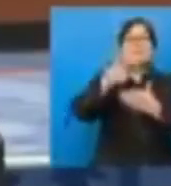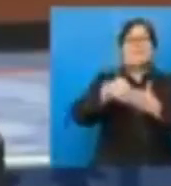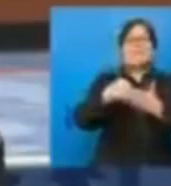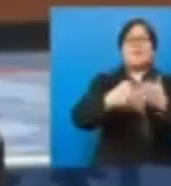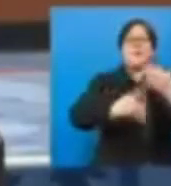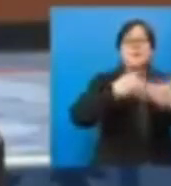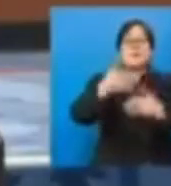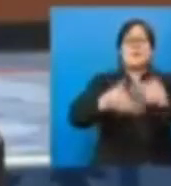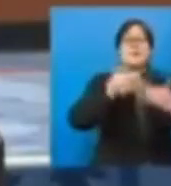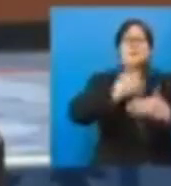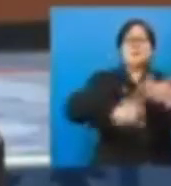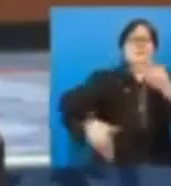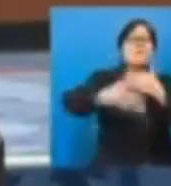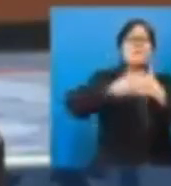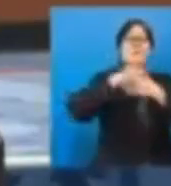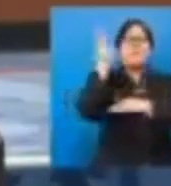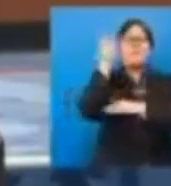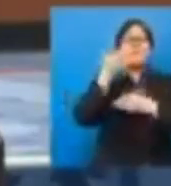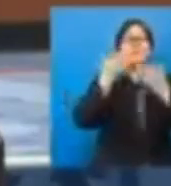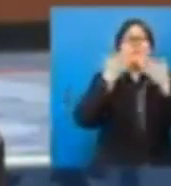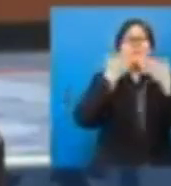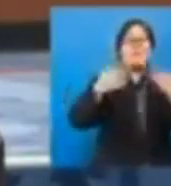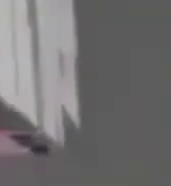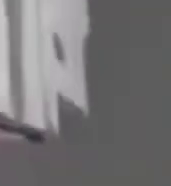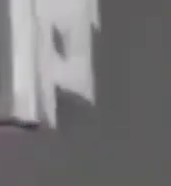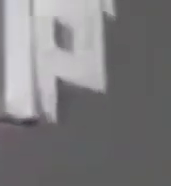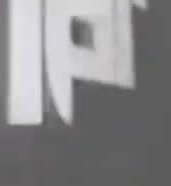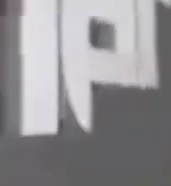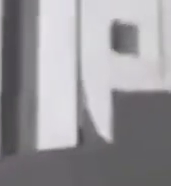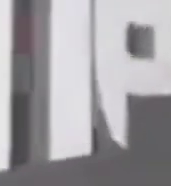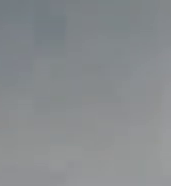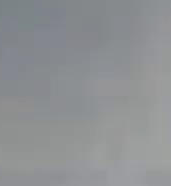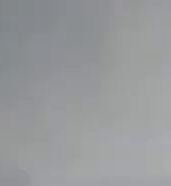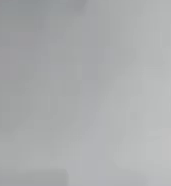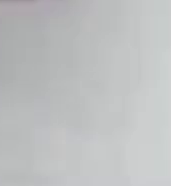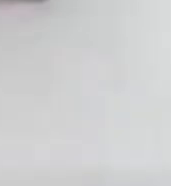dan proses restorasi ini makasih Tuhan itu